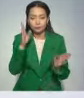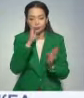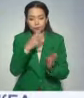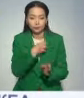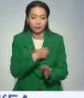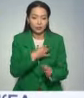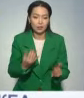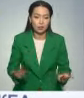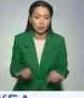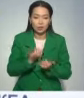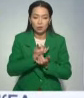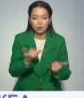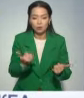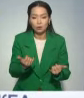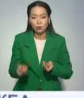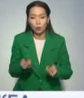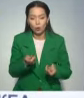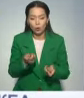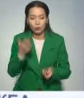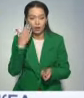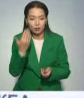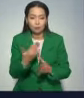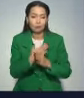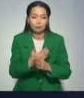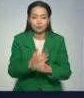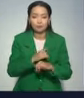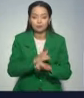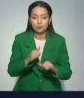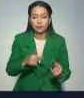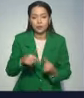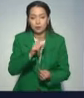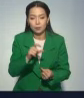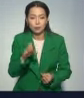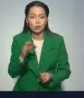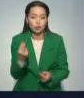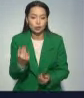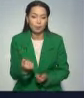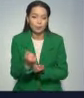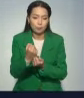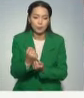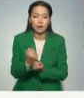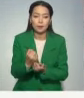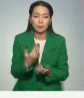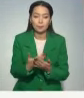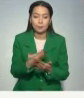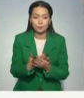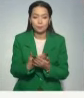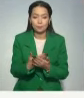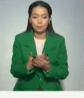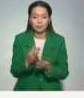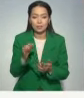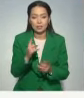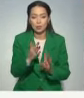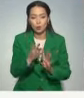важной и для жителей говорят власти района упор на помощь в развитии предпринимательства и социальную поддержку к примеру 45 семей из числа